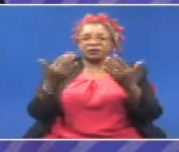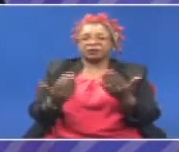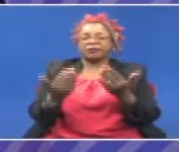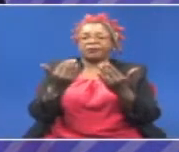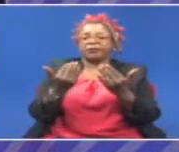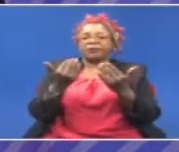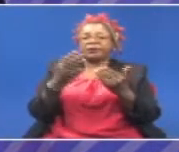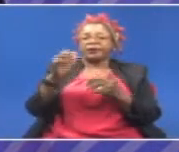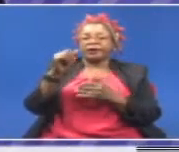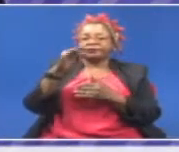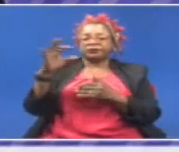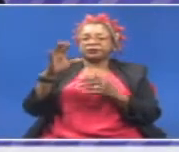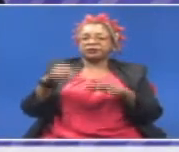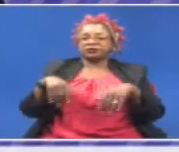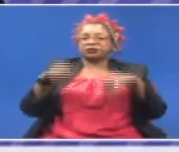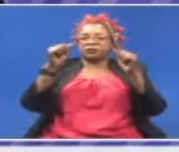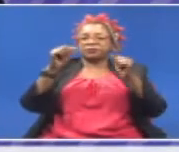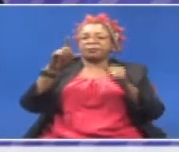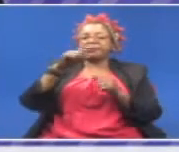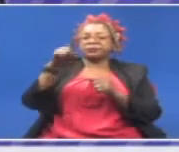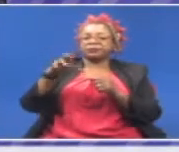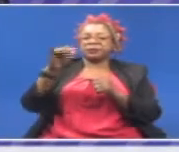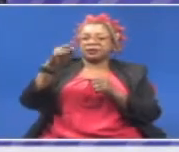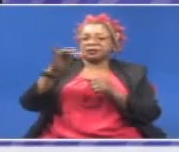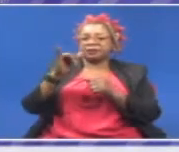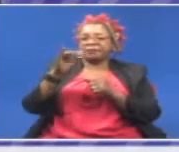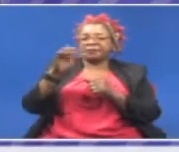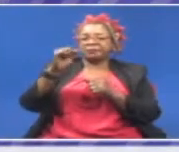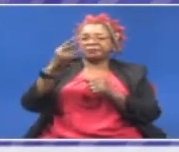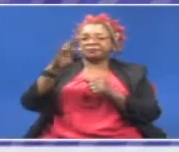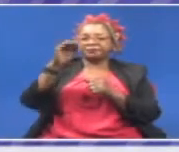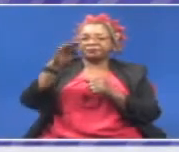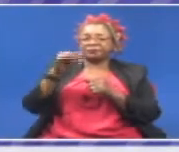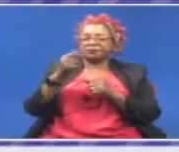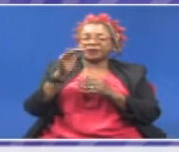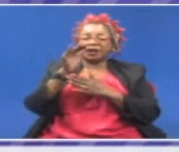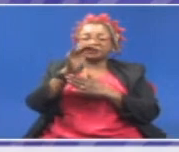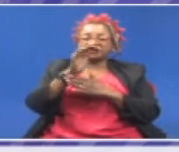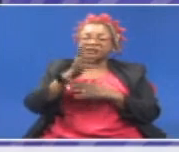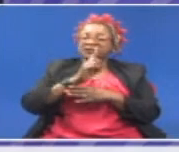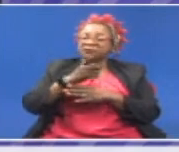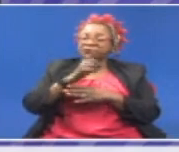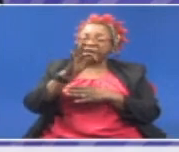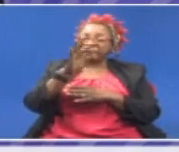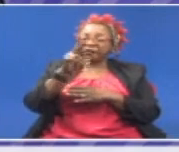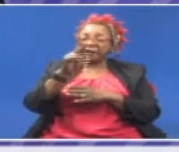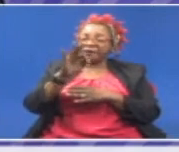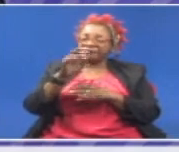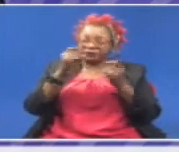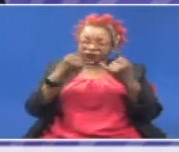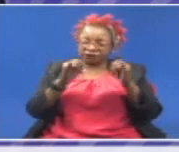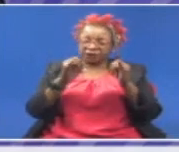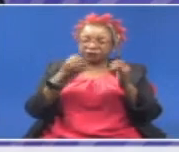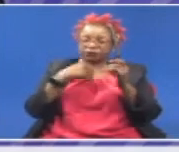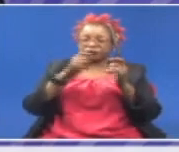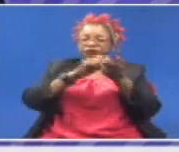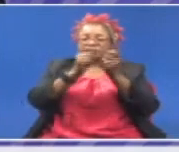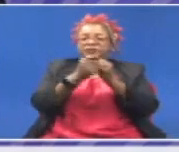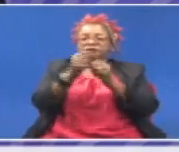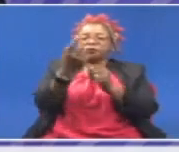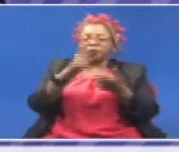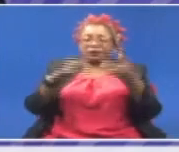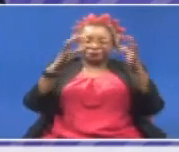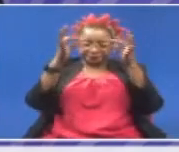Mwenyekiti wa AFC Leopards Dani Shikanda ameiomba kamati ya nidhamu ya FKF kuangalia upya maamuzi iliyoyatoa